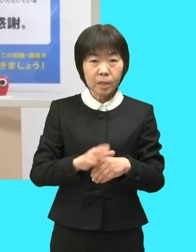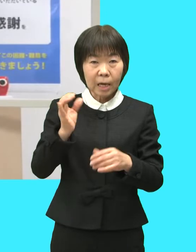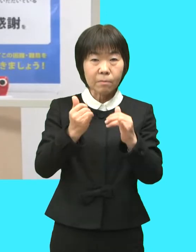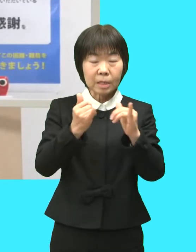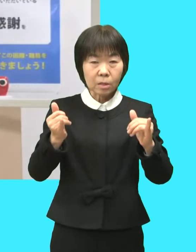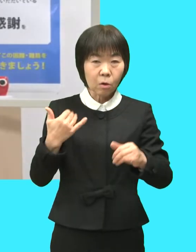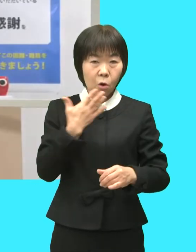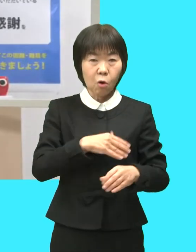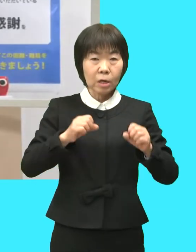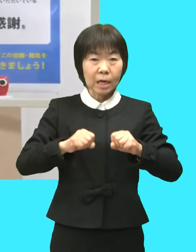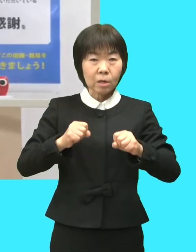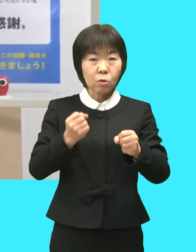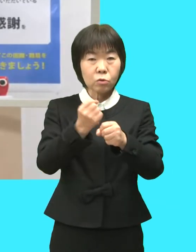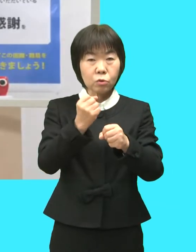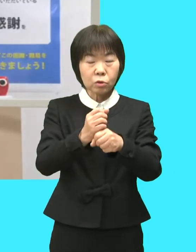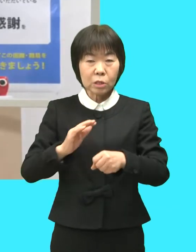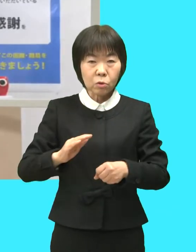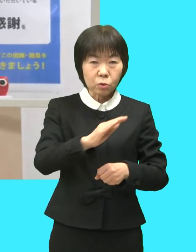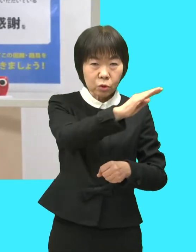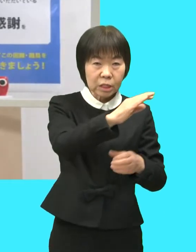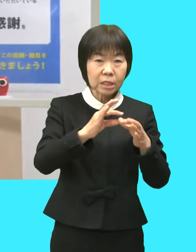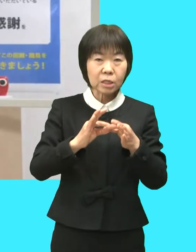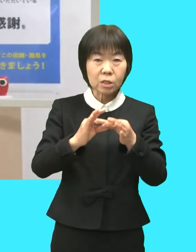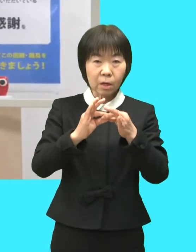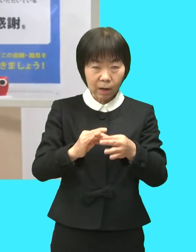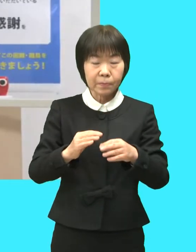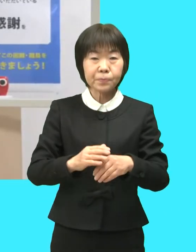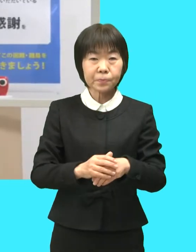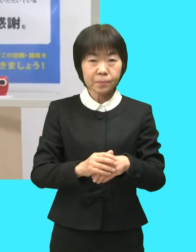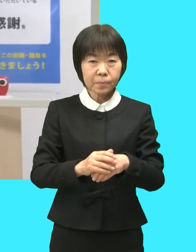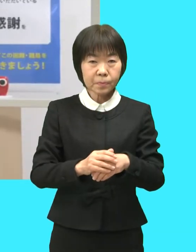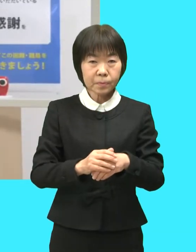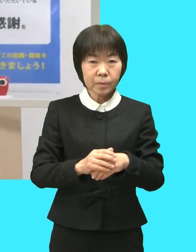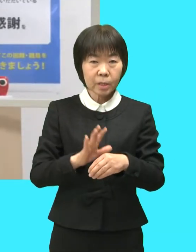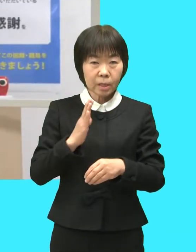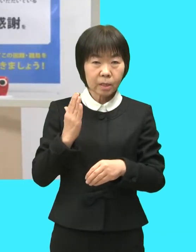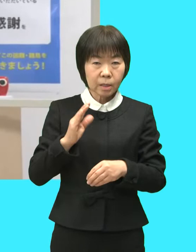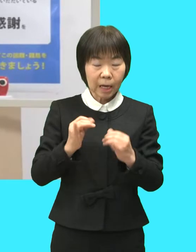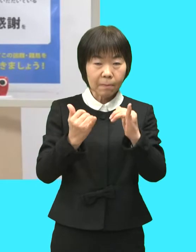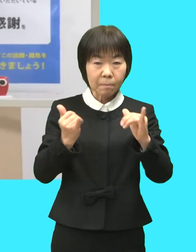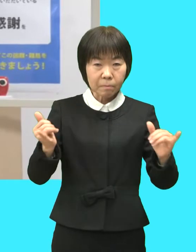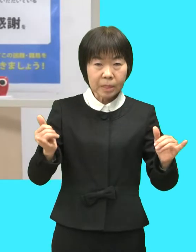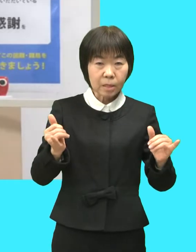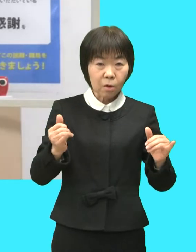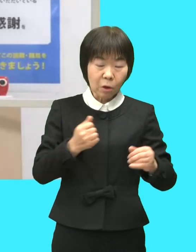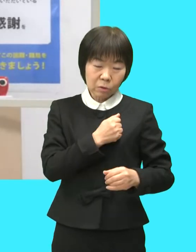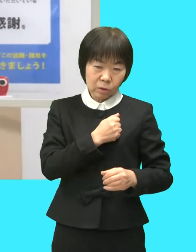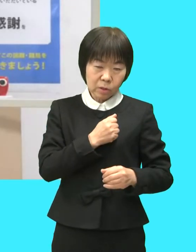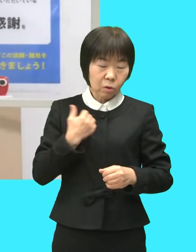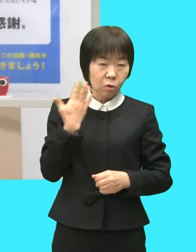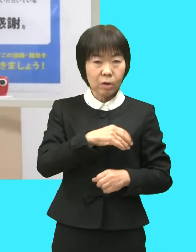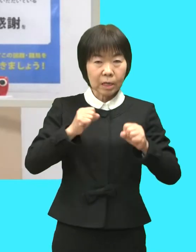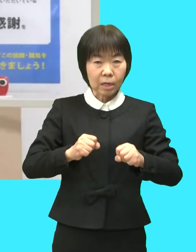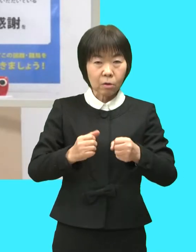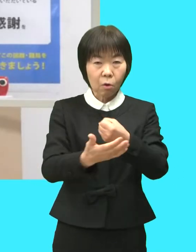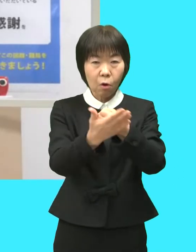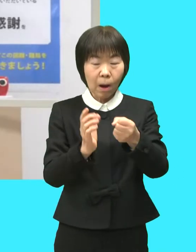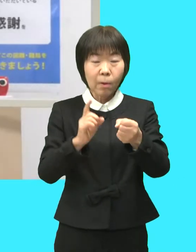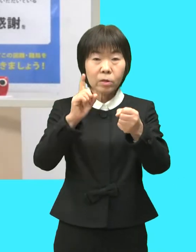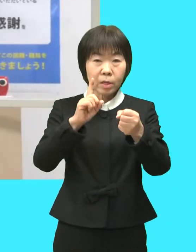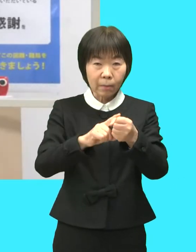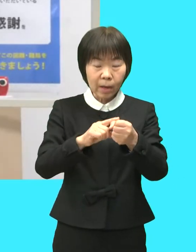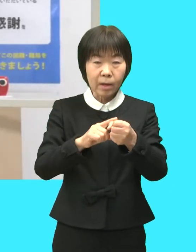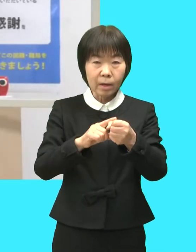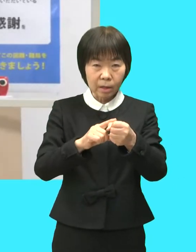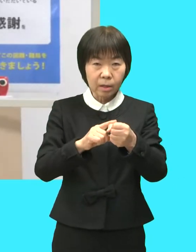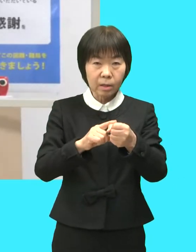県民の健康づくりの推進につきましては県民の命と健康を守るため引